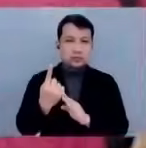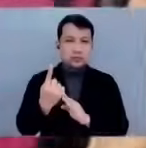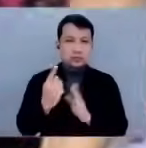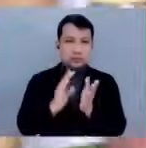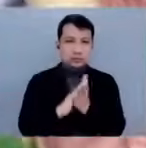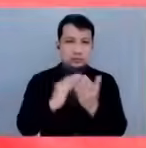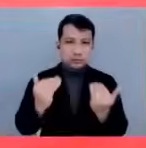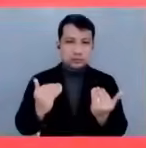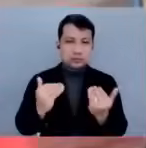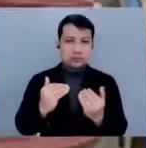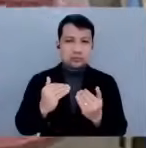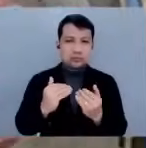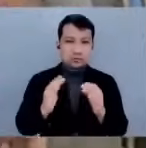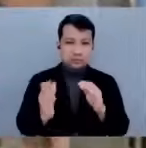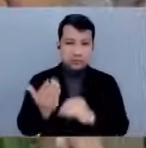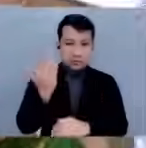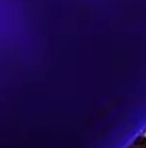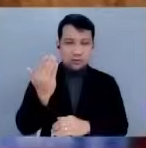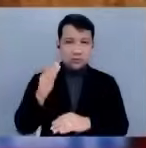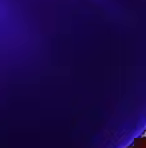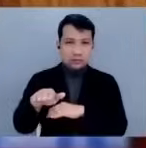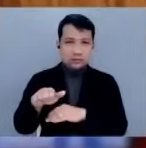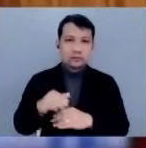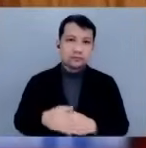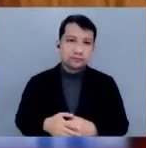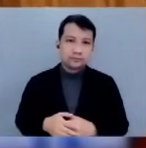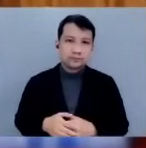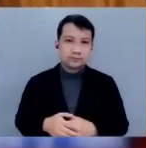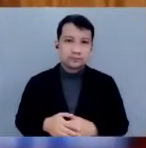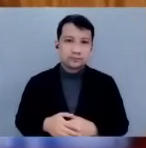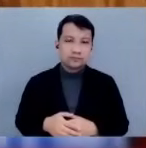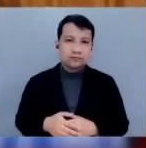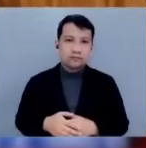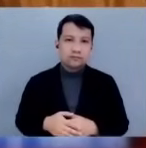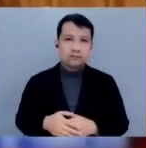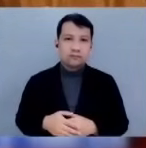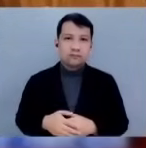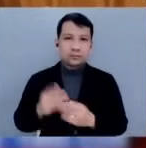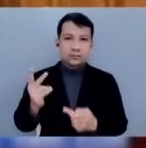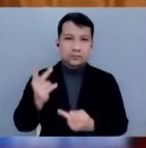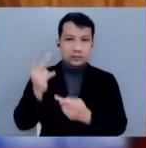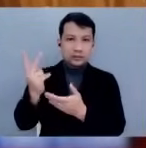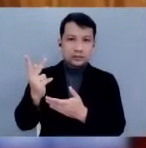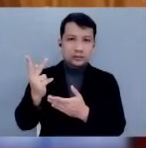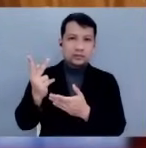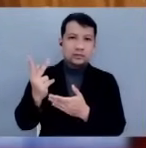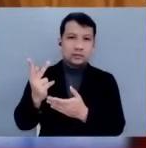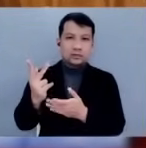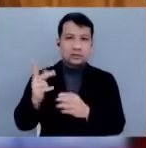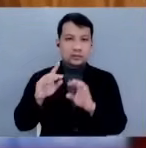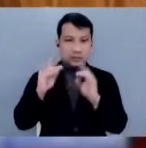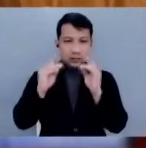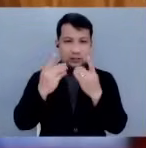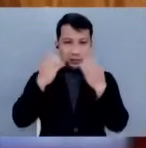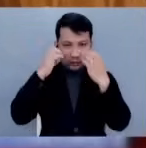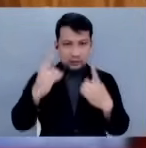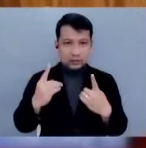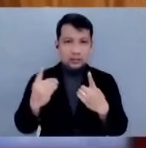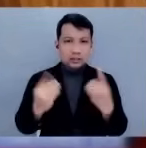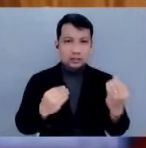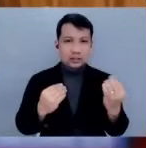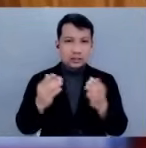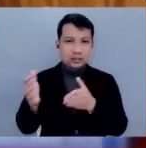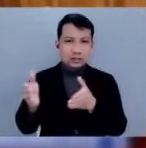tuwing umaga at hapon. I am proposing before the Department of Education to do away